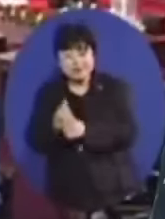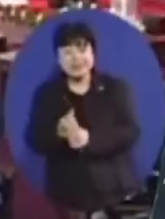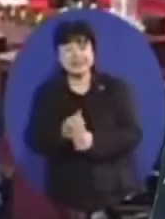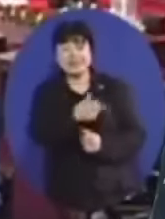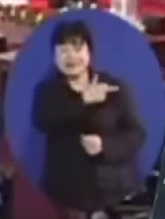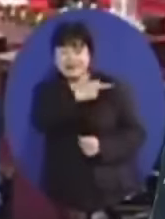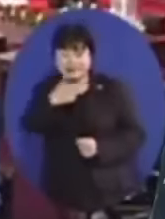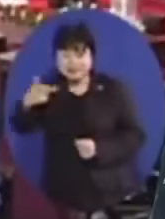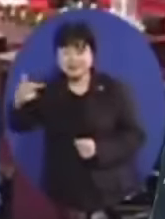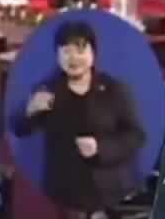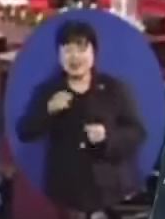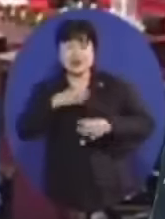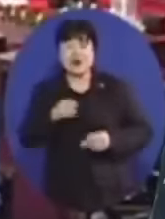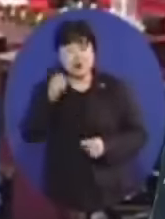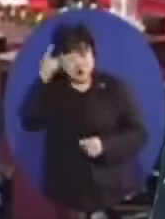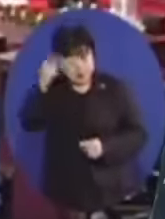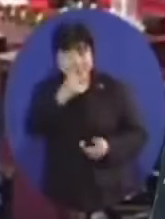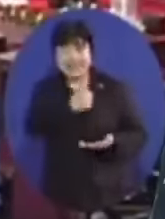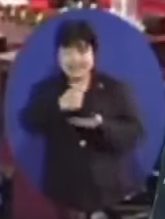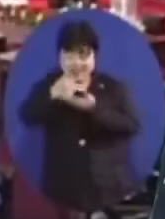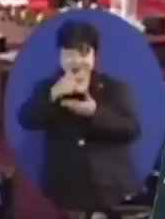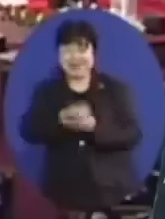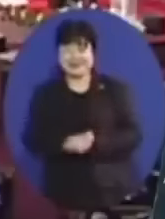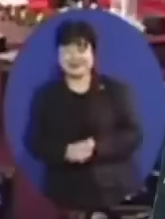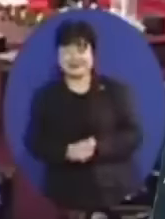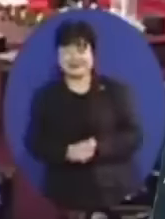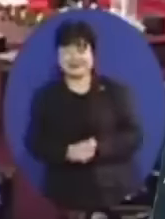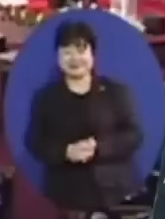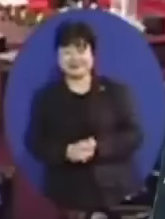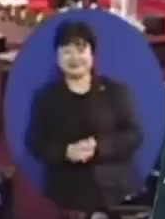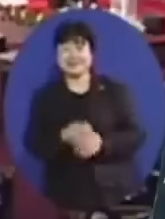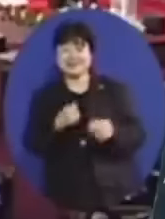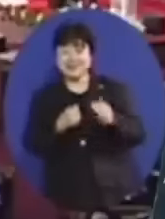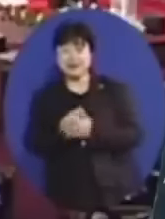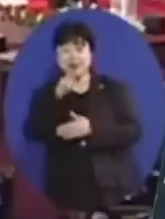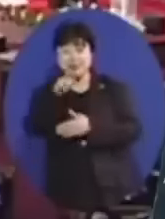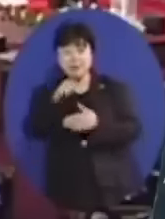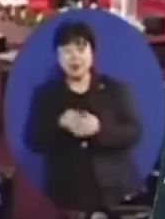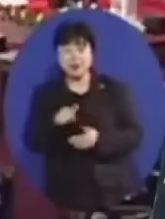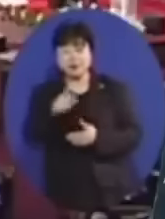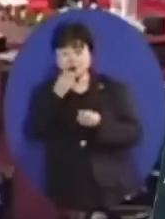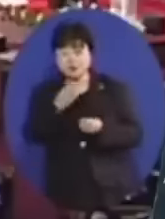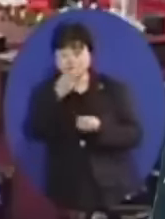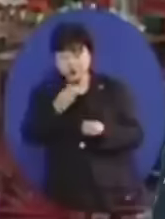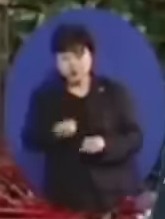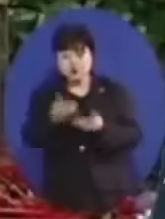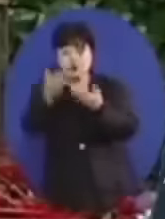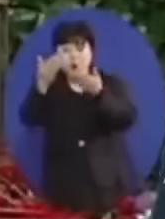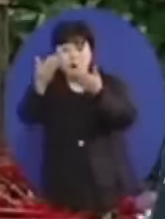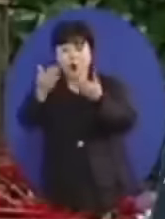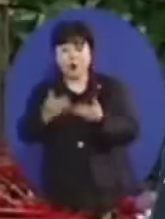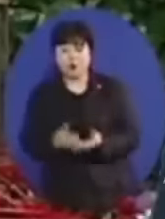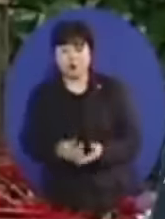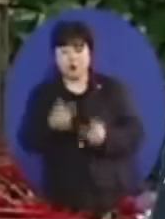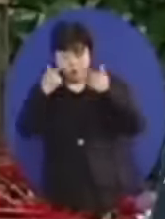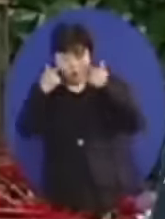얼마나 놀랍고 위대한 것인지 모릅니다. 그리고 마음의 오중보험과 삼중축복을